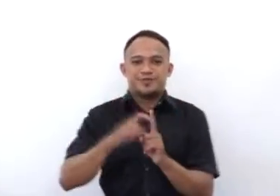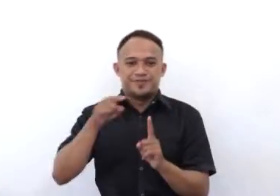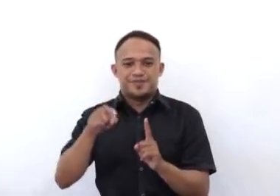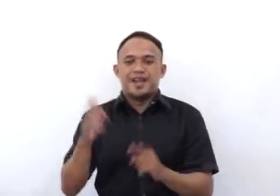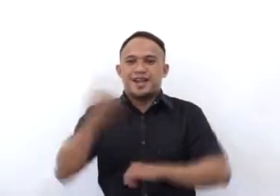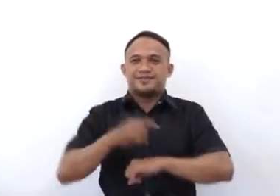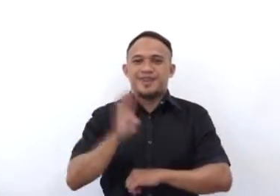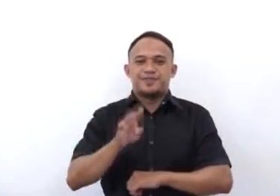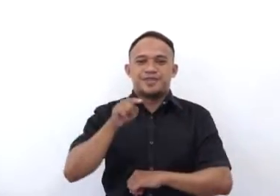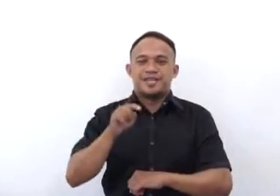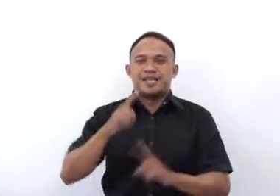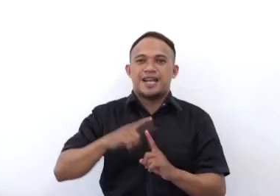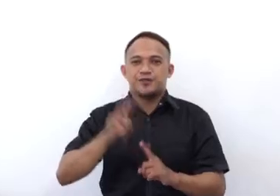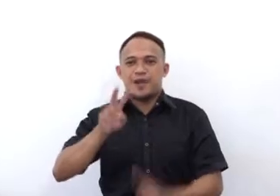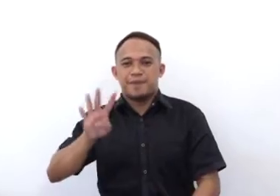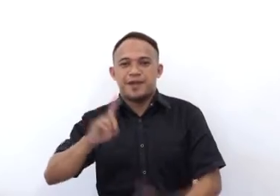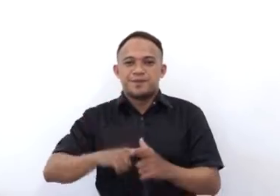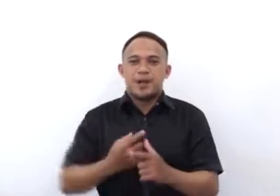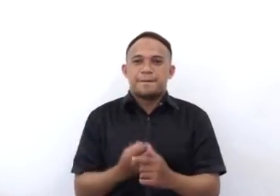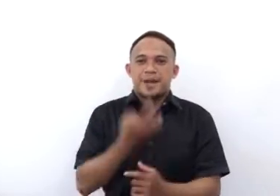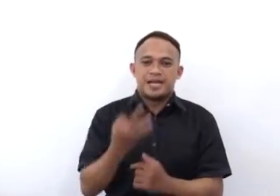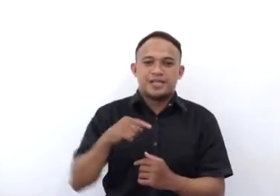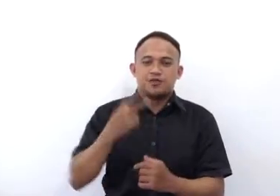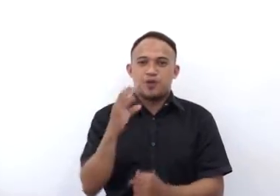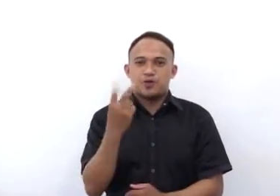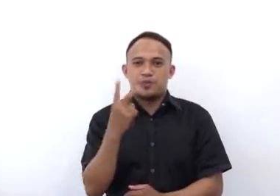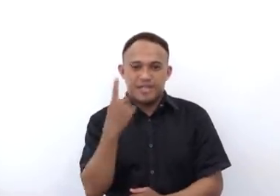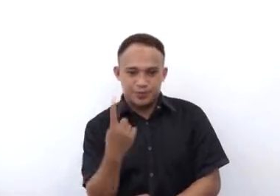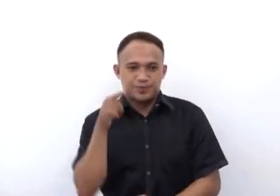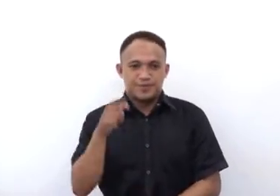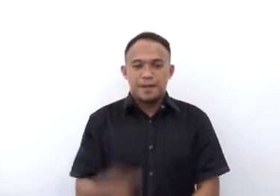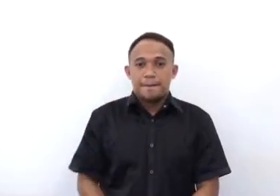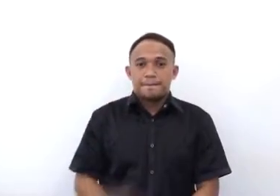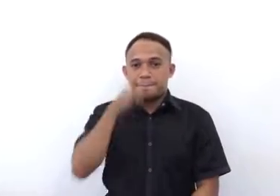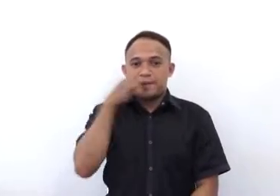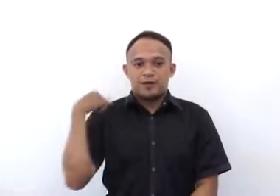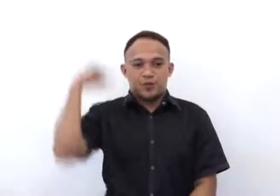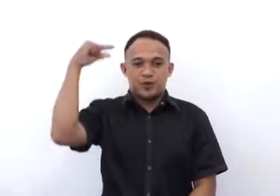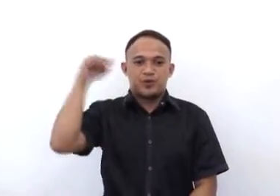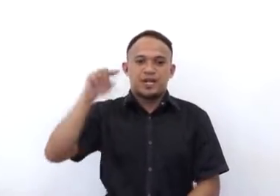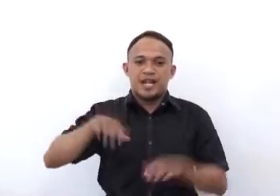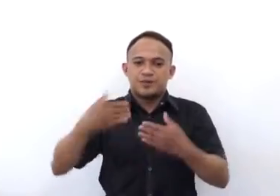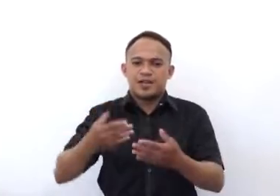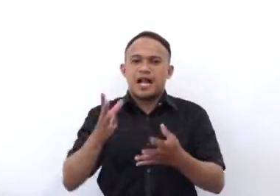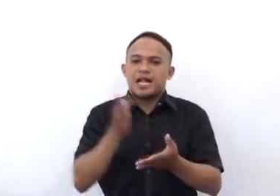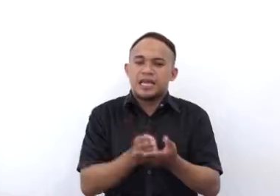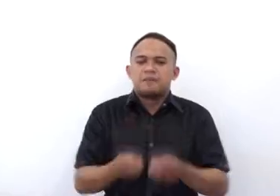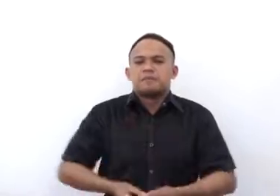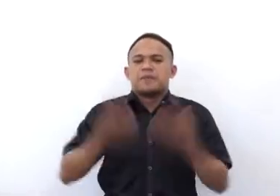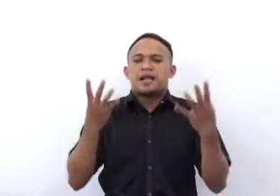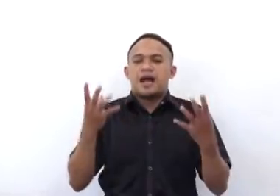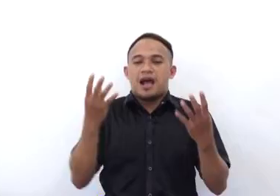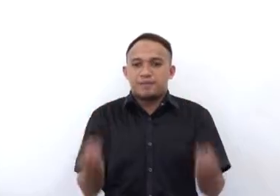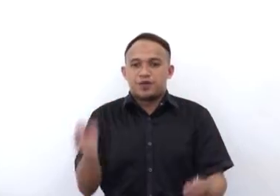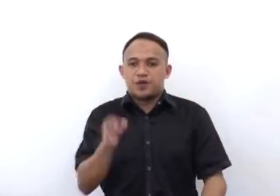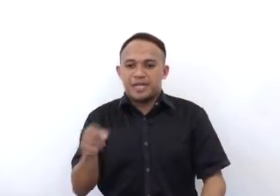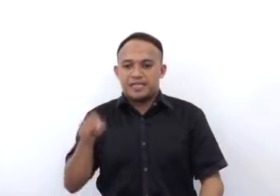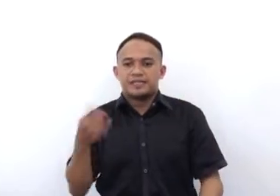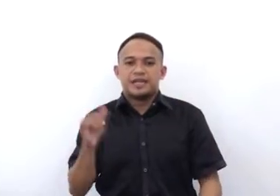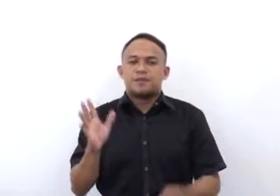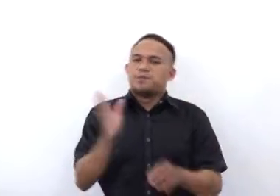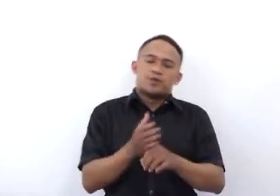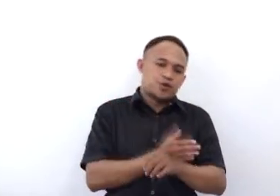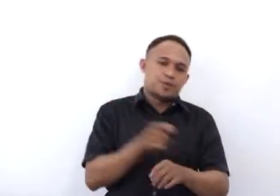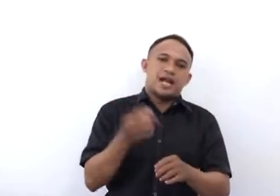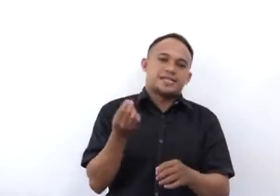Gubernur Rusli mengaku prihatin banyak kabupaten kota yang belum mencairkan insentif nakes. Di sisi lain, kerja nakes selama pencegahan